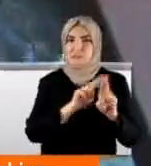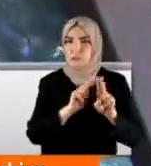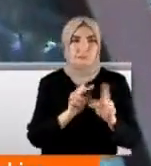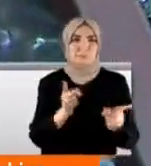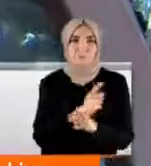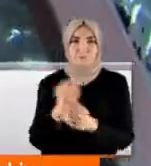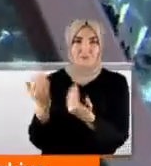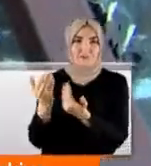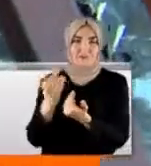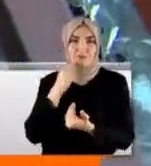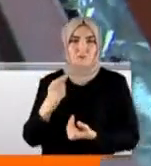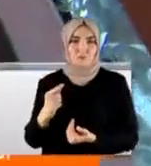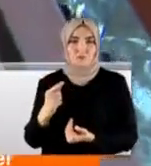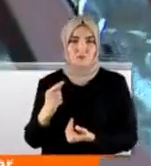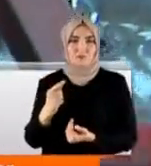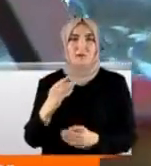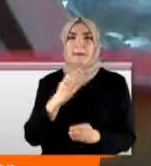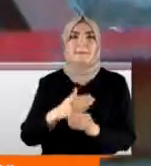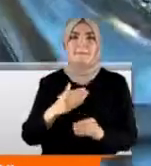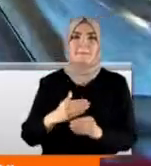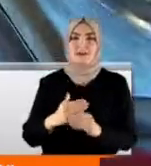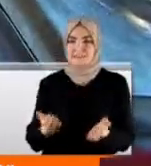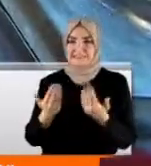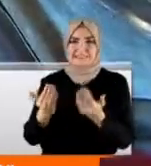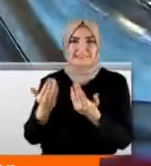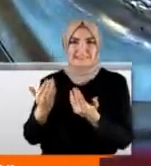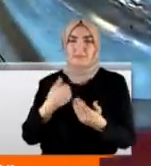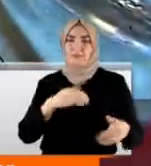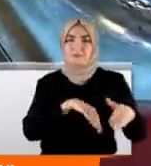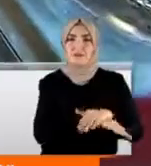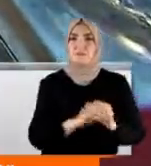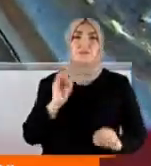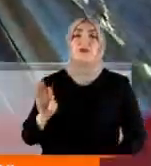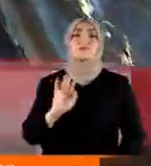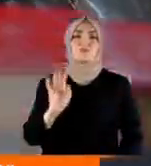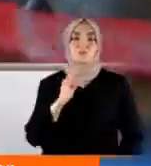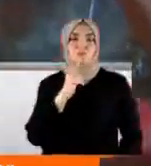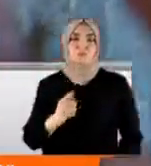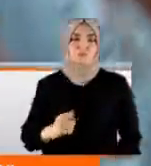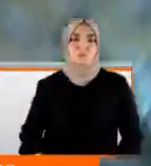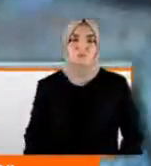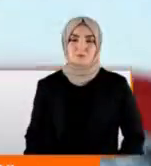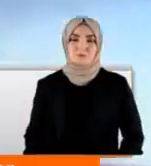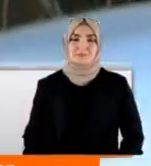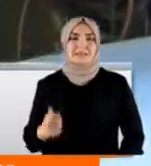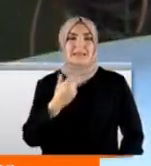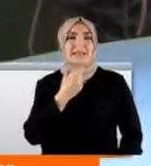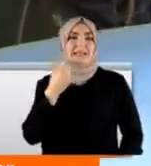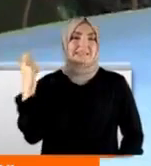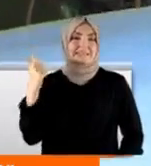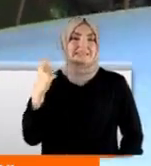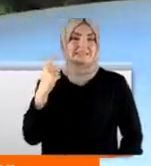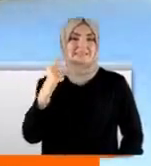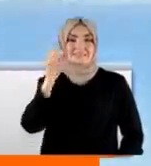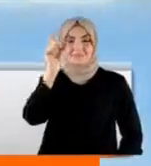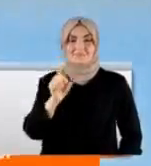Ben bir de çıkan parçaları saklarım her zaman yaşanmışlık olduğu için. Tabii burada nostalji rüzgarı estiğini hemen arkadaki Gülşen Bubikoğlu